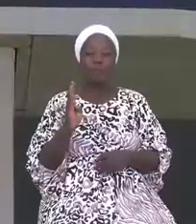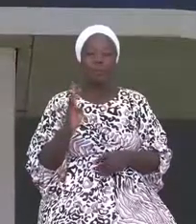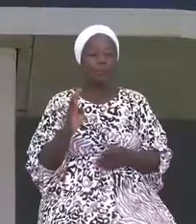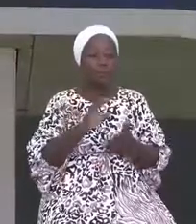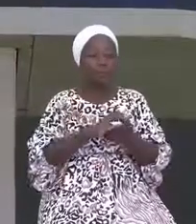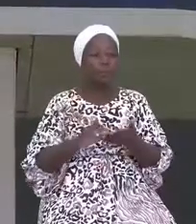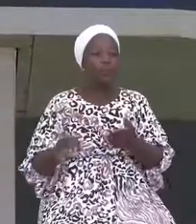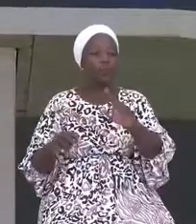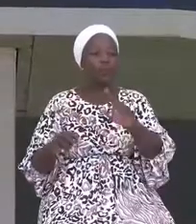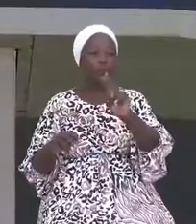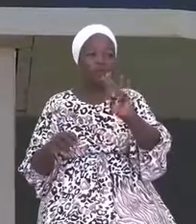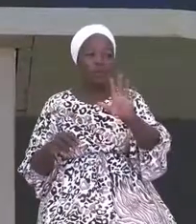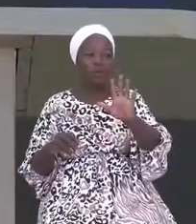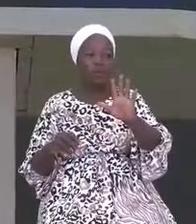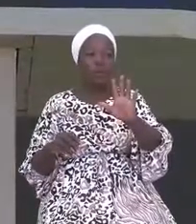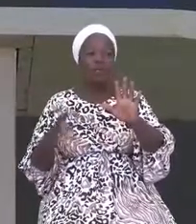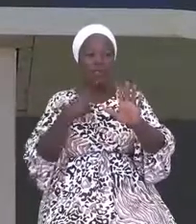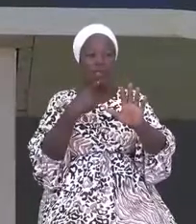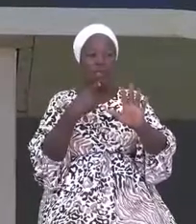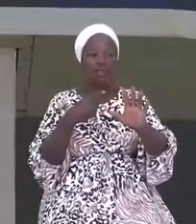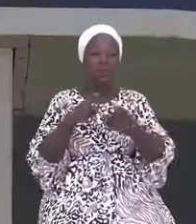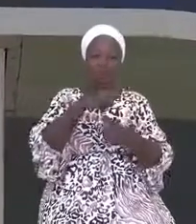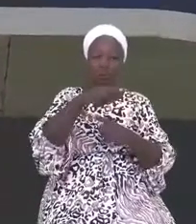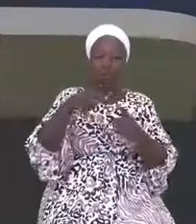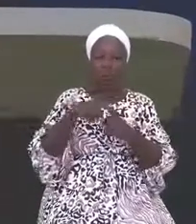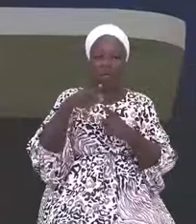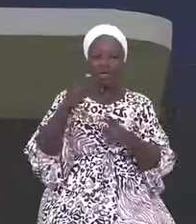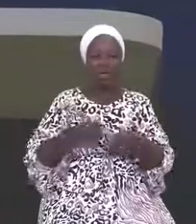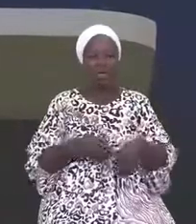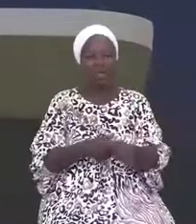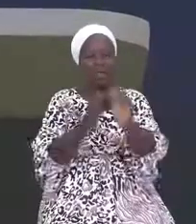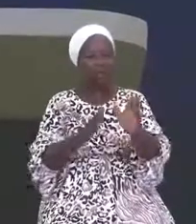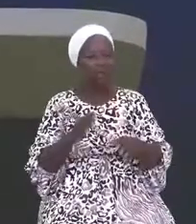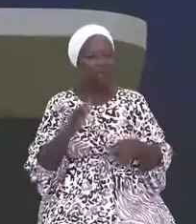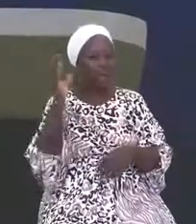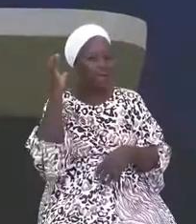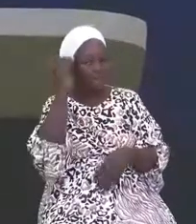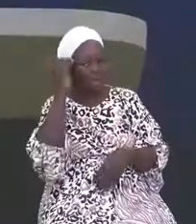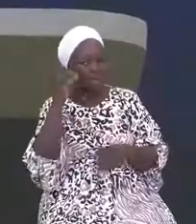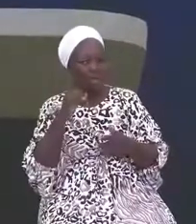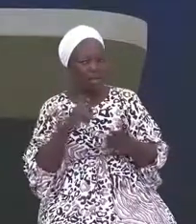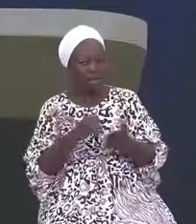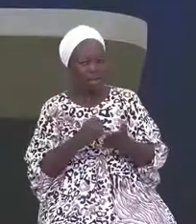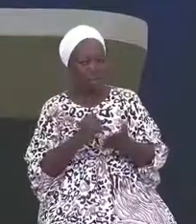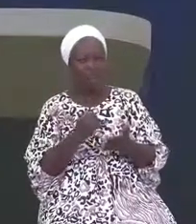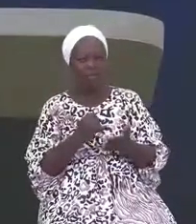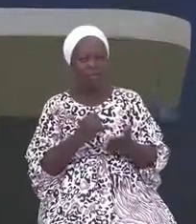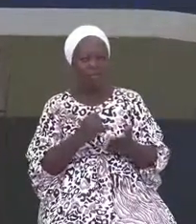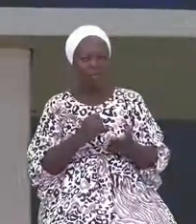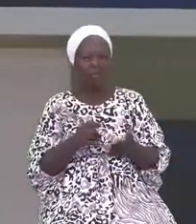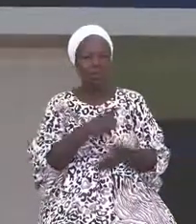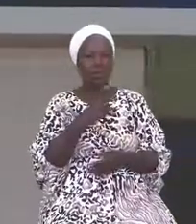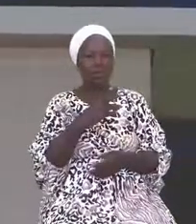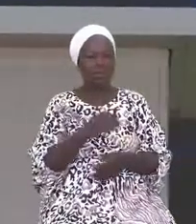Verset 25, les disciples ayant entendu cela furent très étonnés. Ils